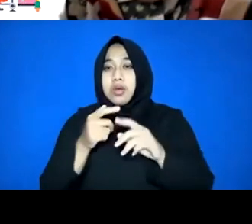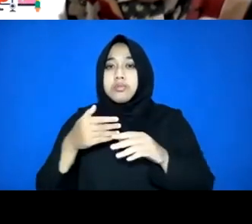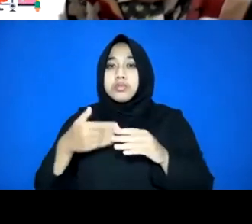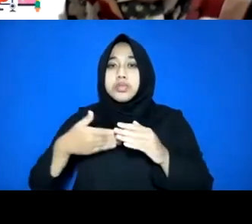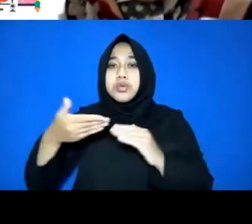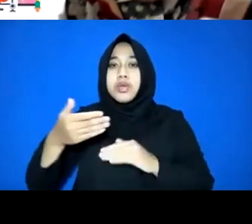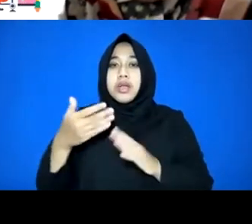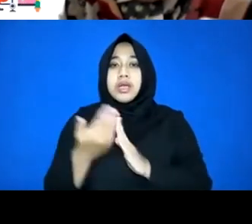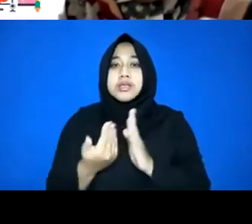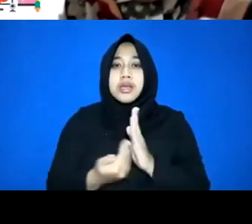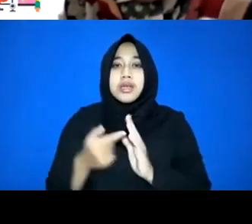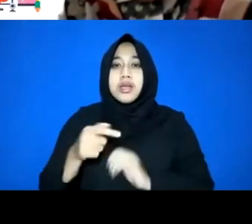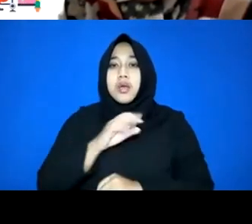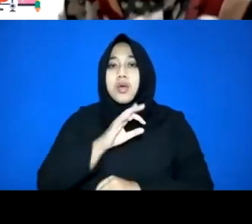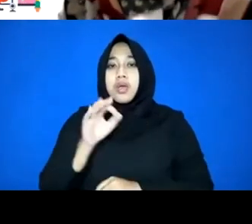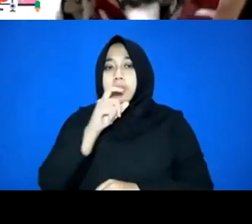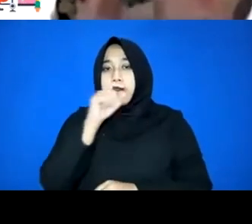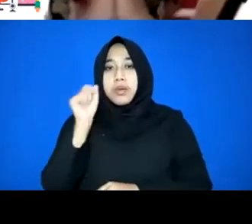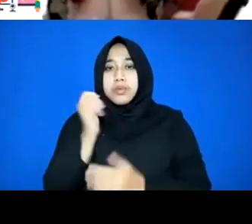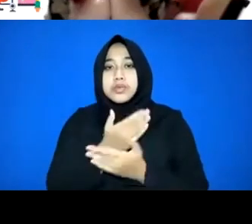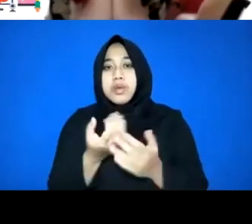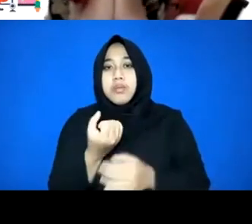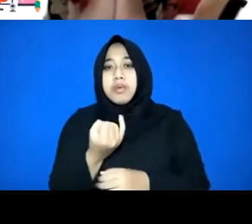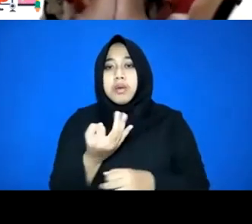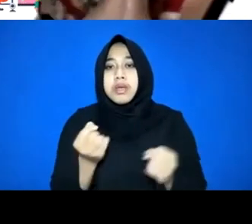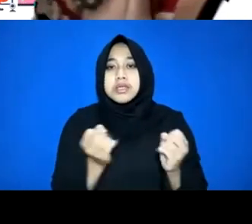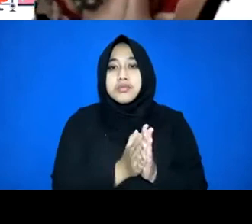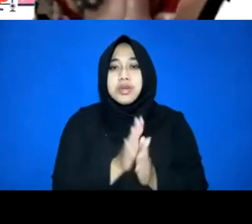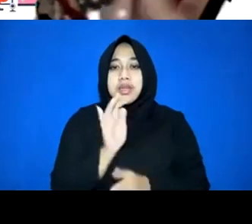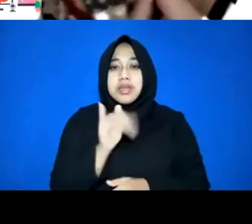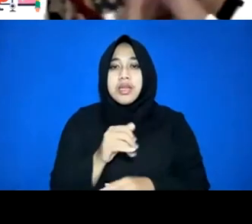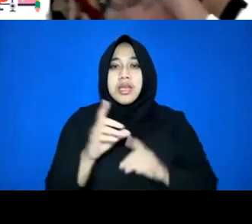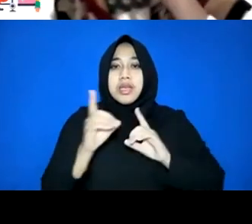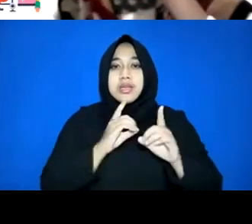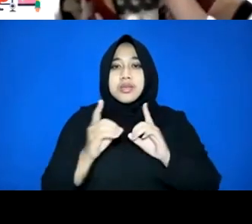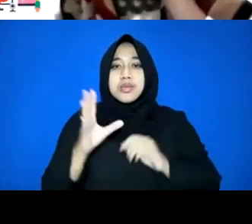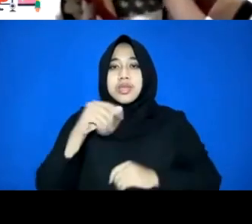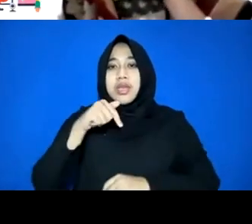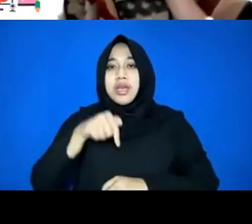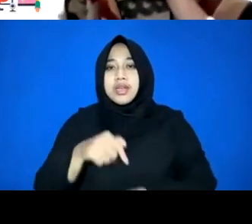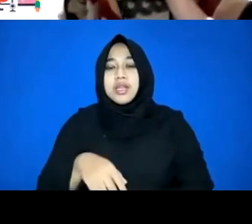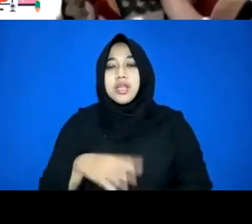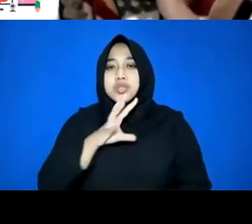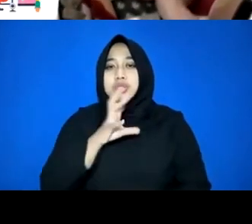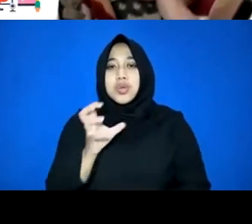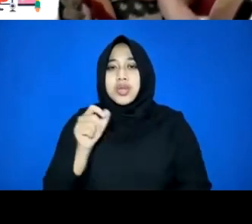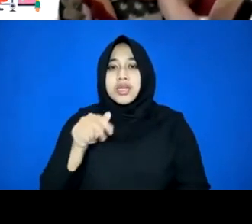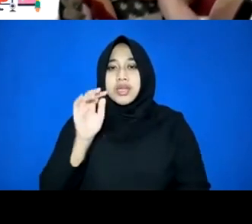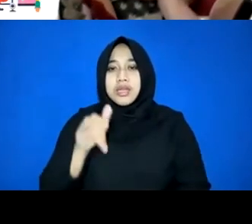ini. Baik Bapak Ibu, saya ingin sampaikan beberapa kesimpulan dari diskusi kita pada sore hari ini